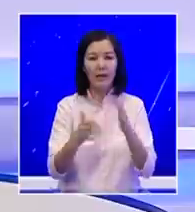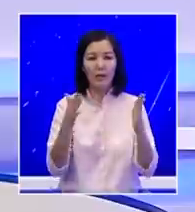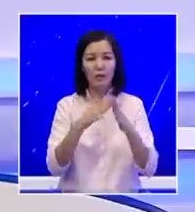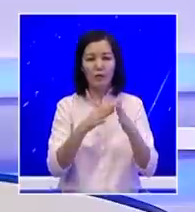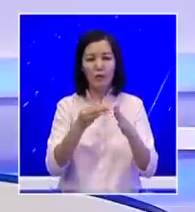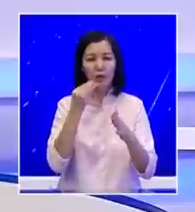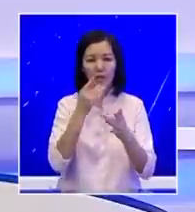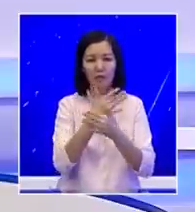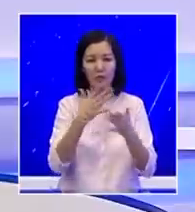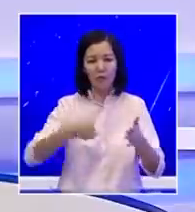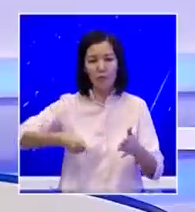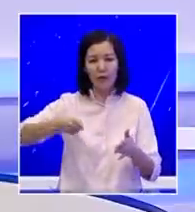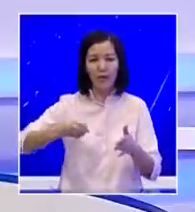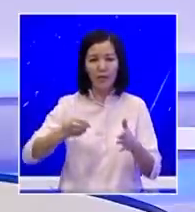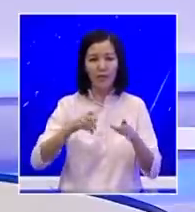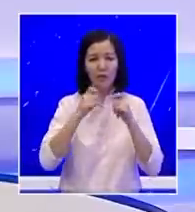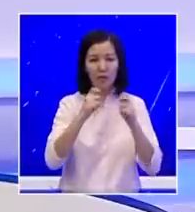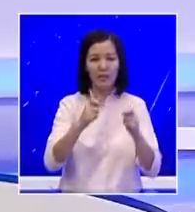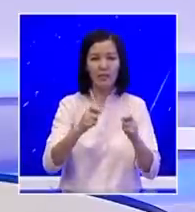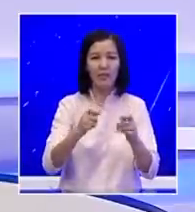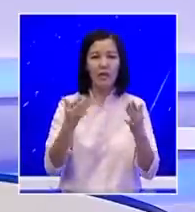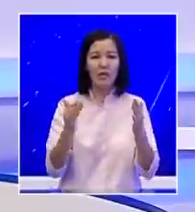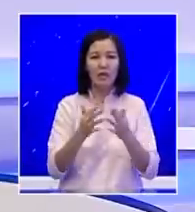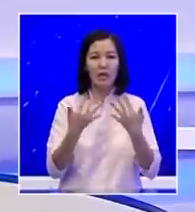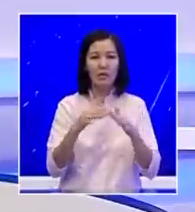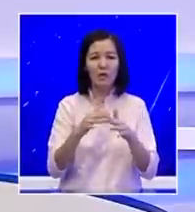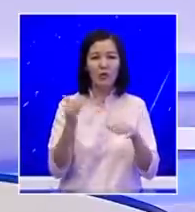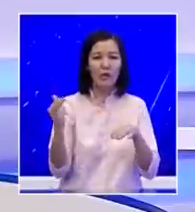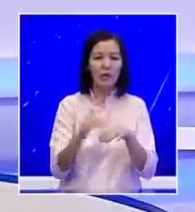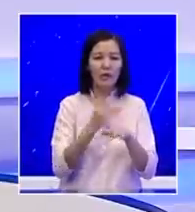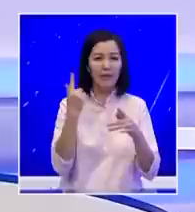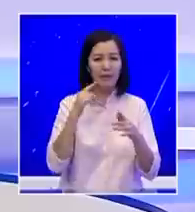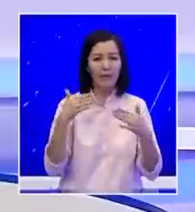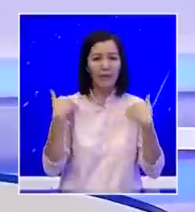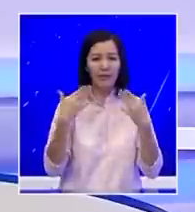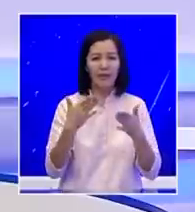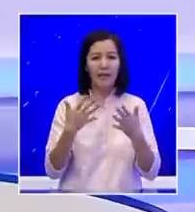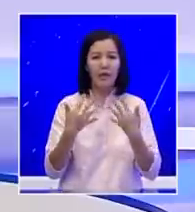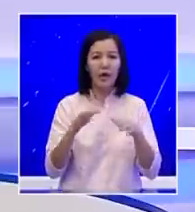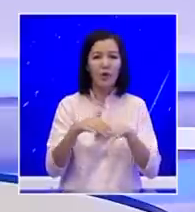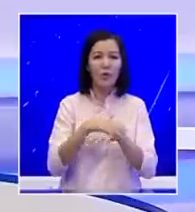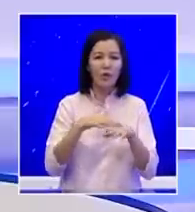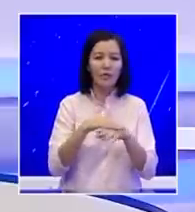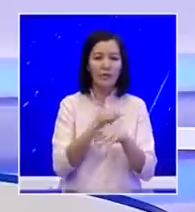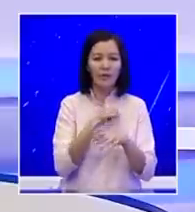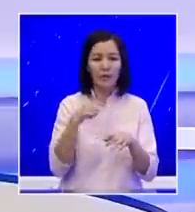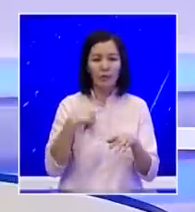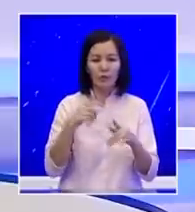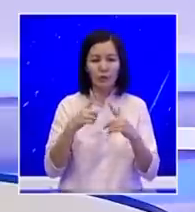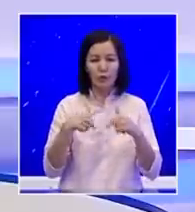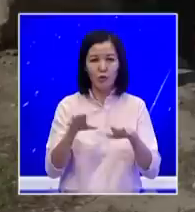үйдеріне азық-түлік пакеттері жеткізіліп қуантты. Шағын ауылдағы игі бастамаға бірлігін танытқан ауыл азаматтары ұйытқы